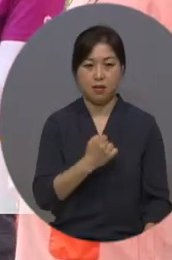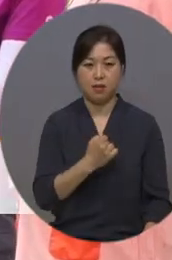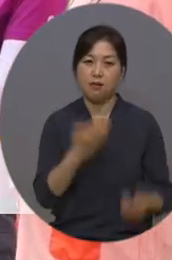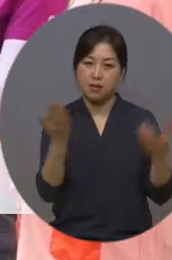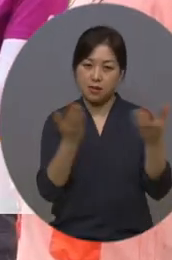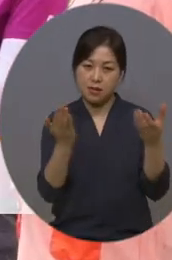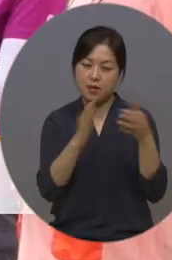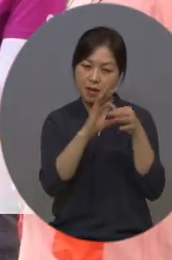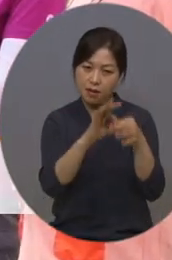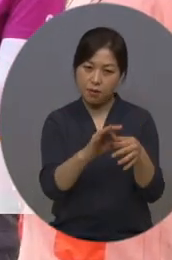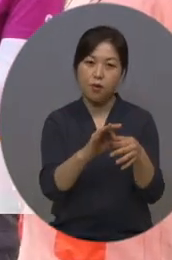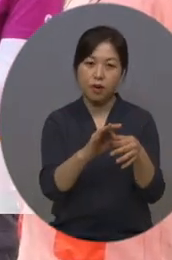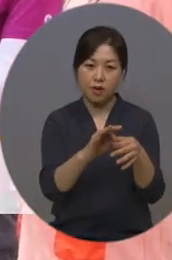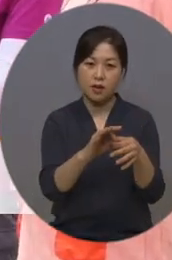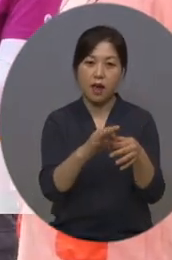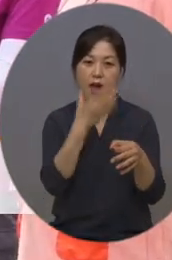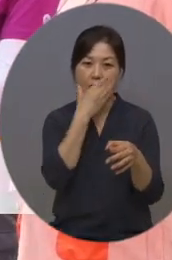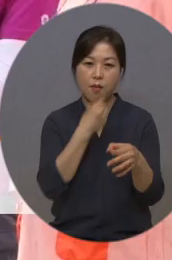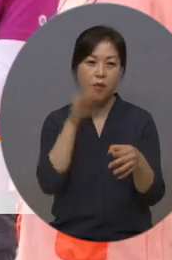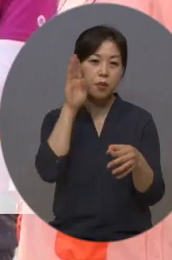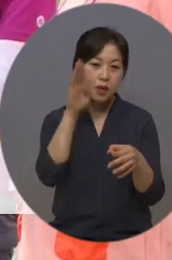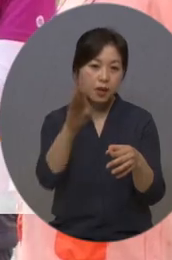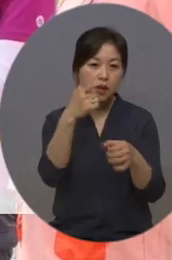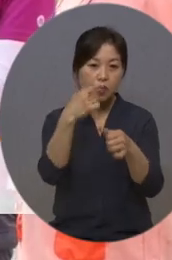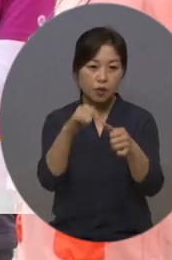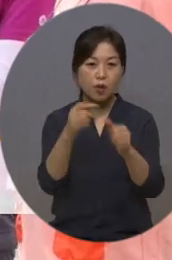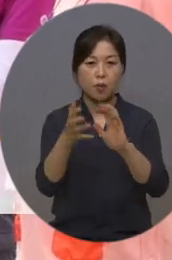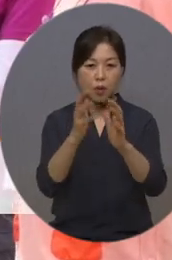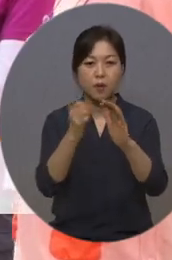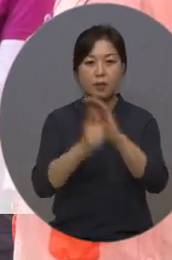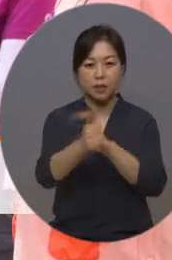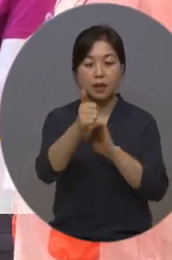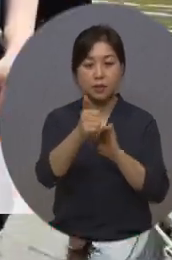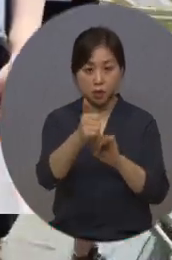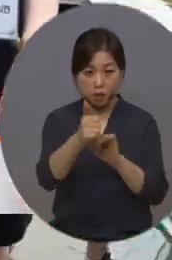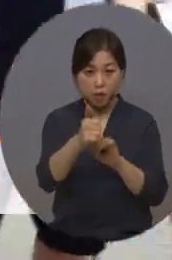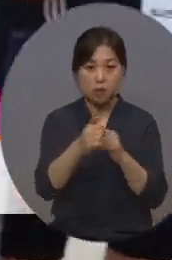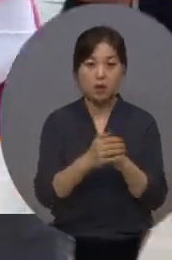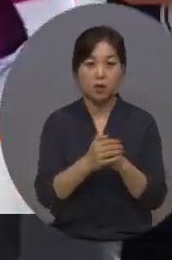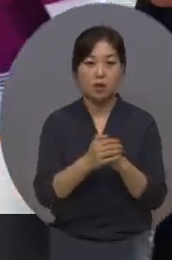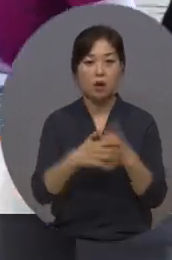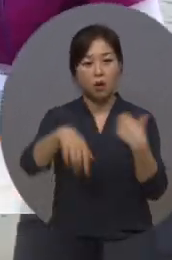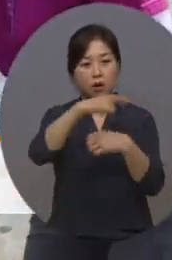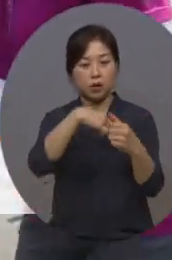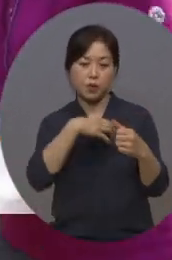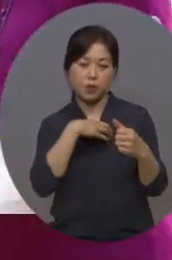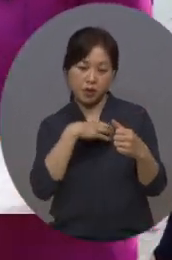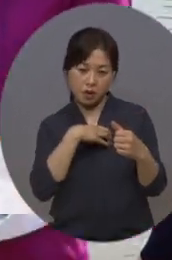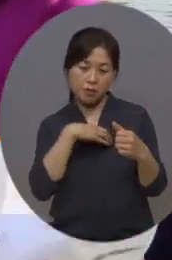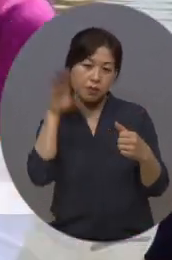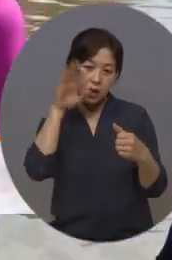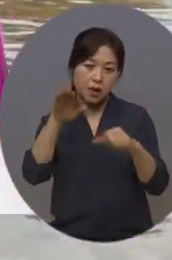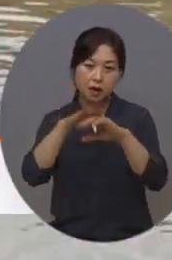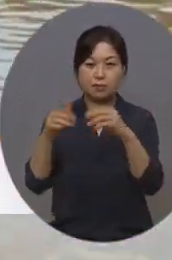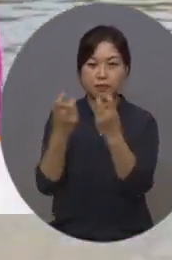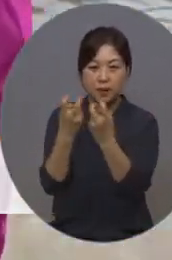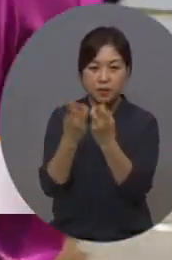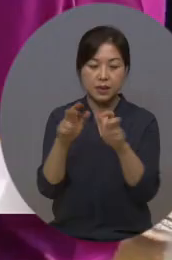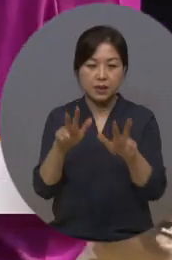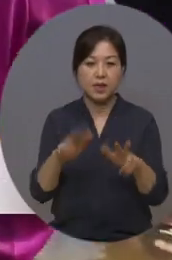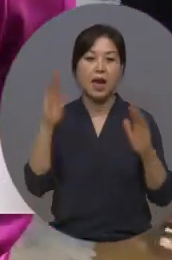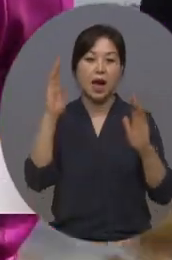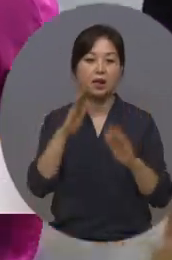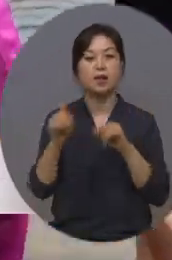최창희 행복한 미래교육 포럼 대표는 인류가 직면한 환경위기의 미래에 대한은 지금의 학생 세대들에게